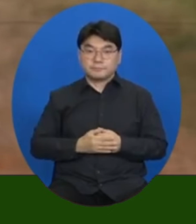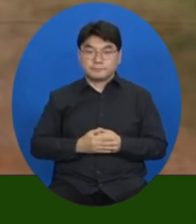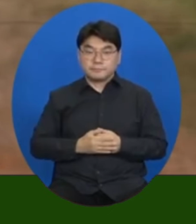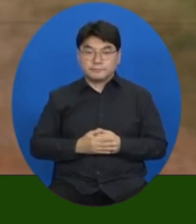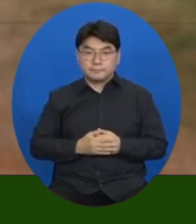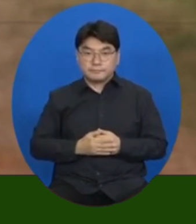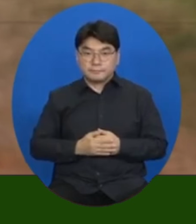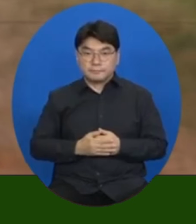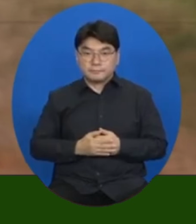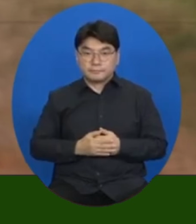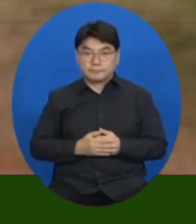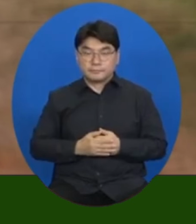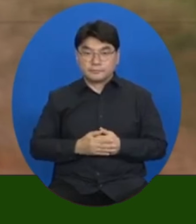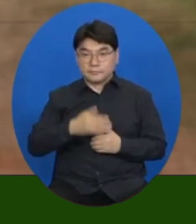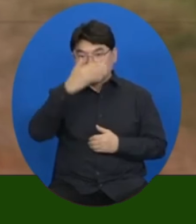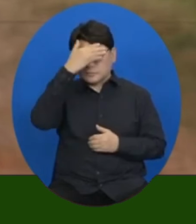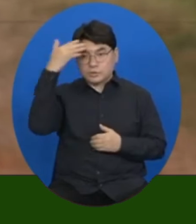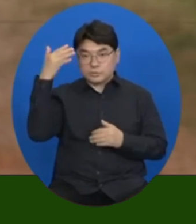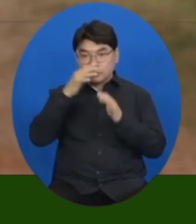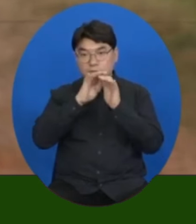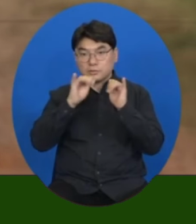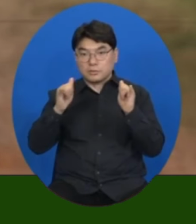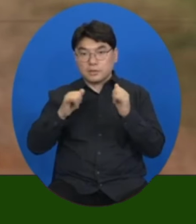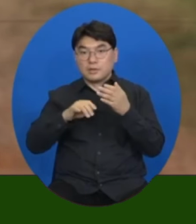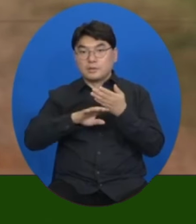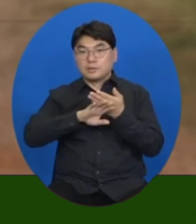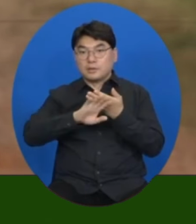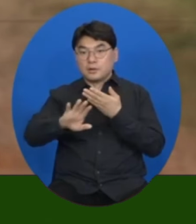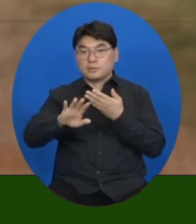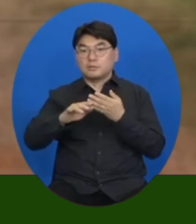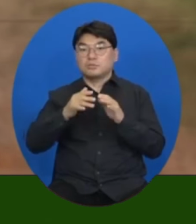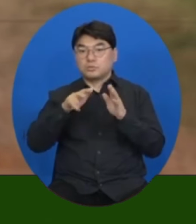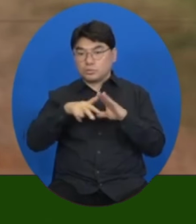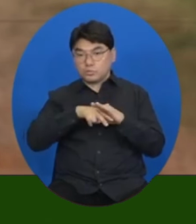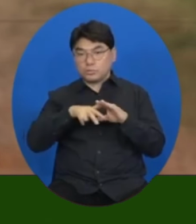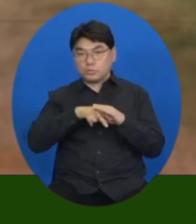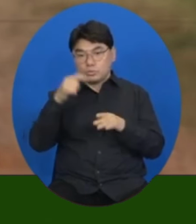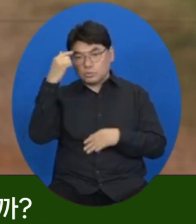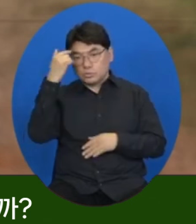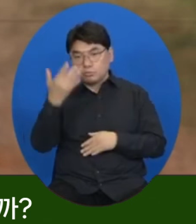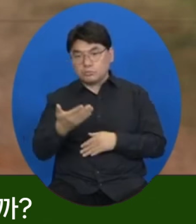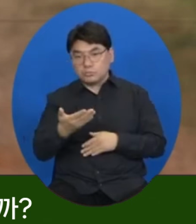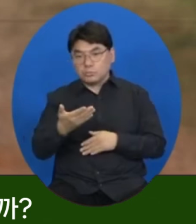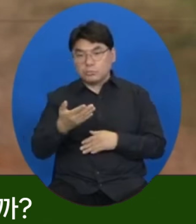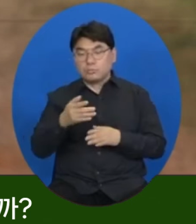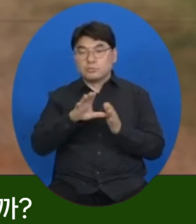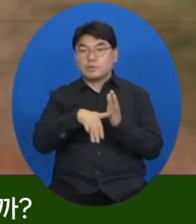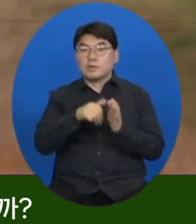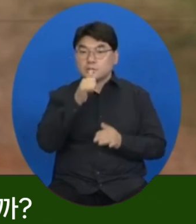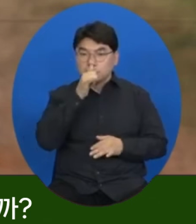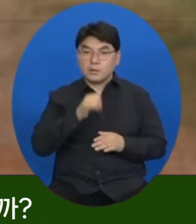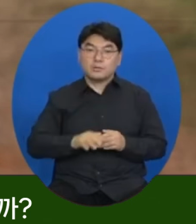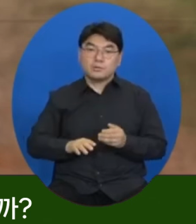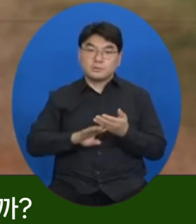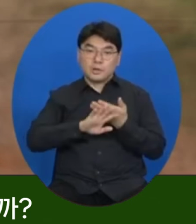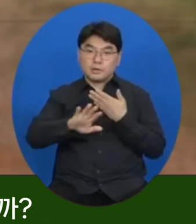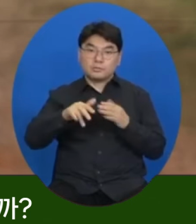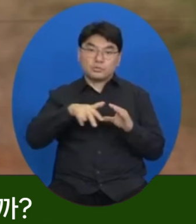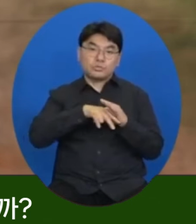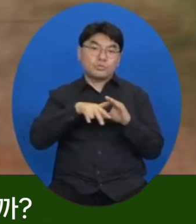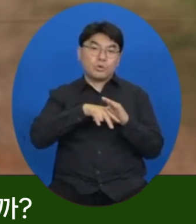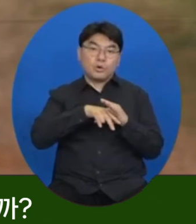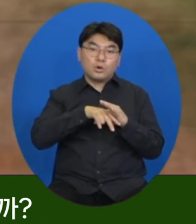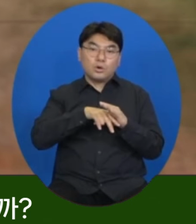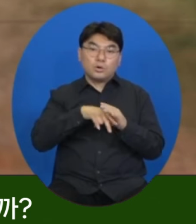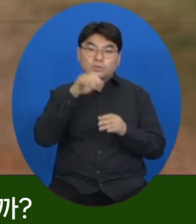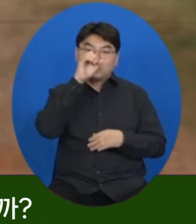거예요 청년들이 타종교에 대한 질문을 종종 할 때가 있어요 타종교에 대해서 아 그러면 목사님 타종교는 어떤